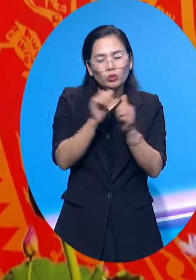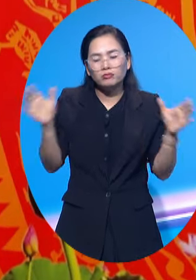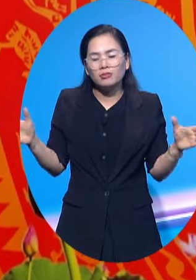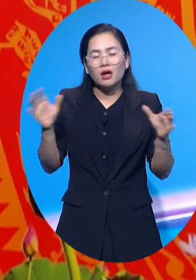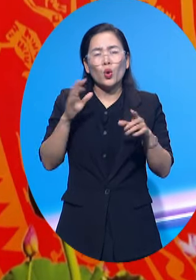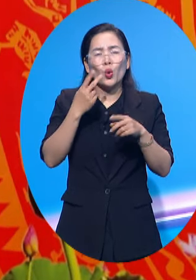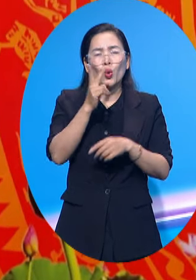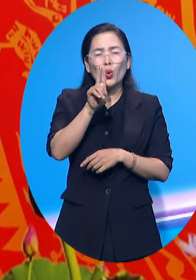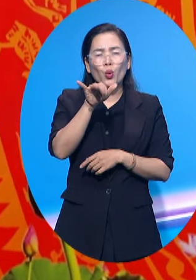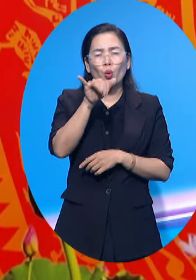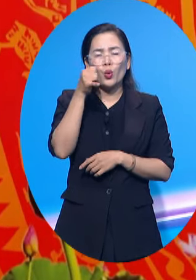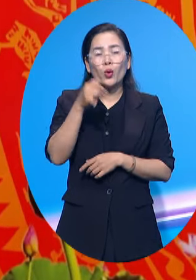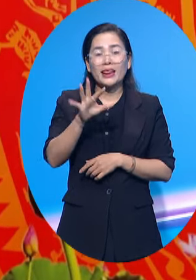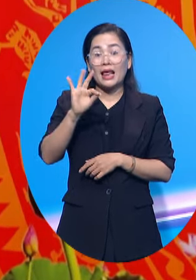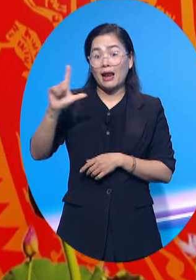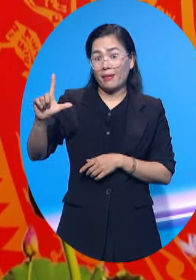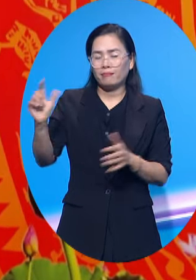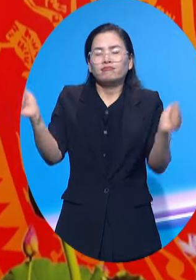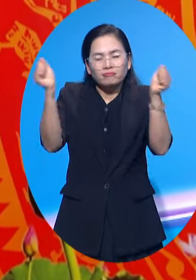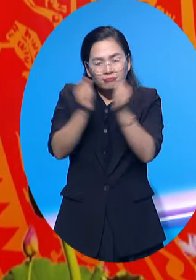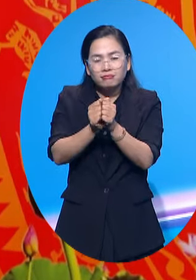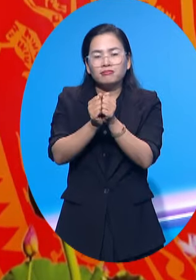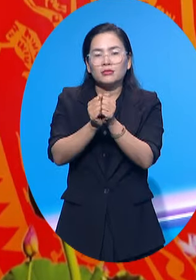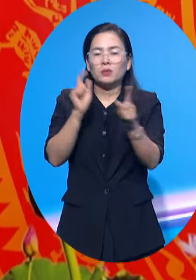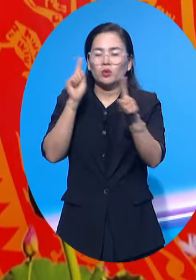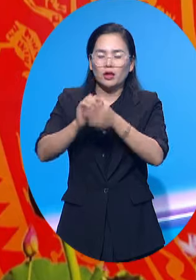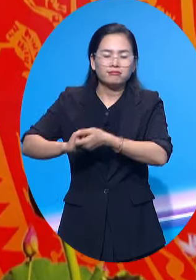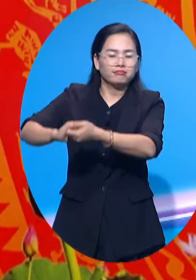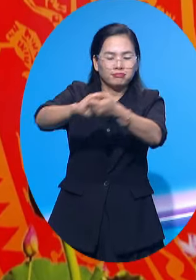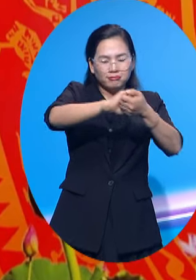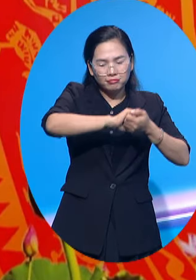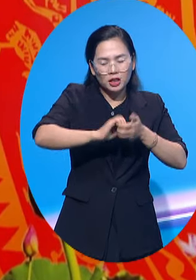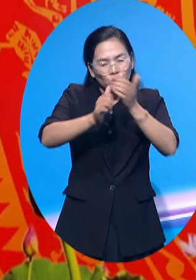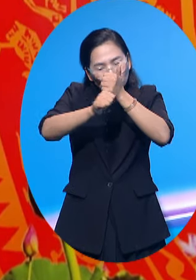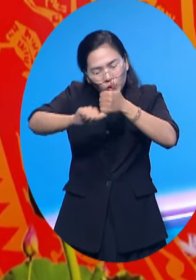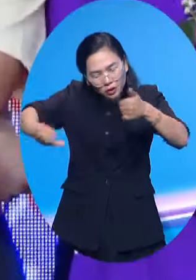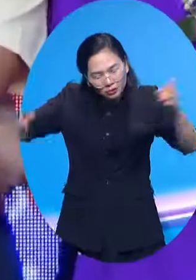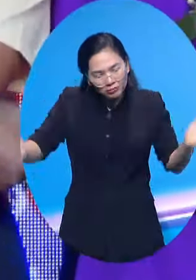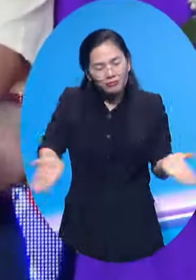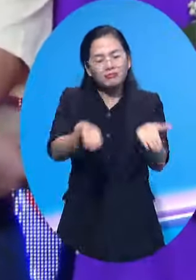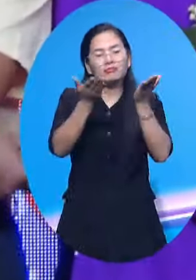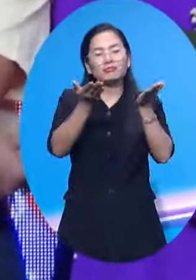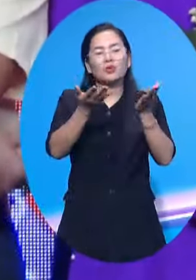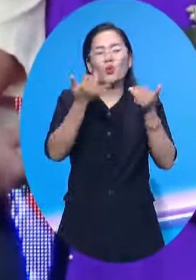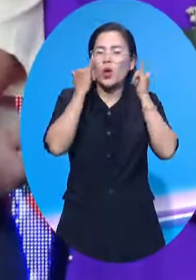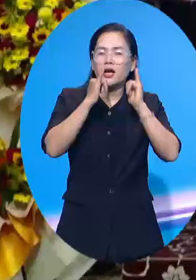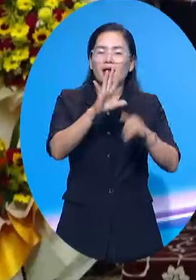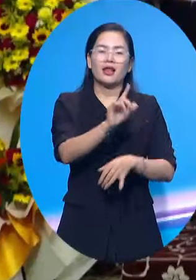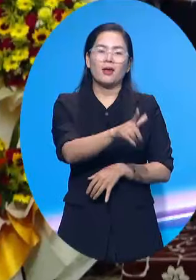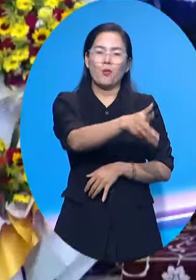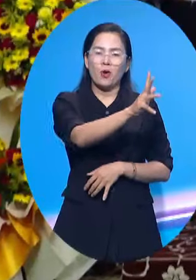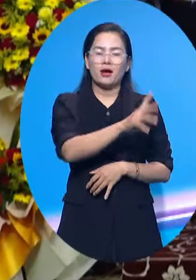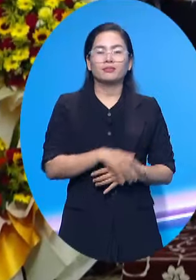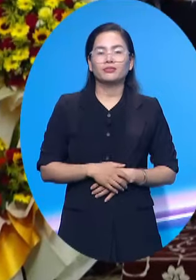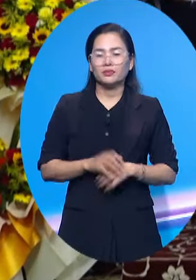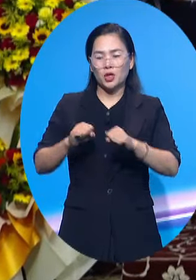để trao đổi, gắn kết các mối quan hệ, phát huy truyền thống tốt đẹp của quê hương Thanh Liêm. Trong nhiệm kỳ này,